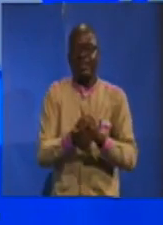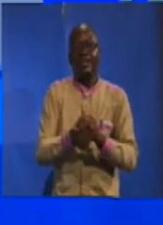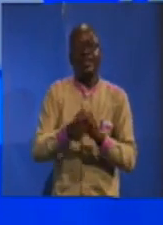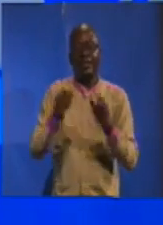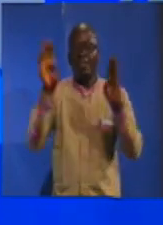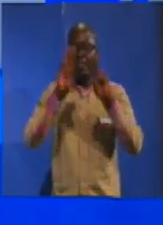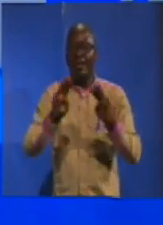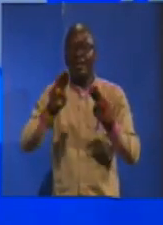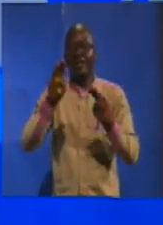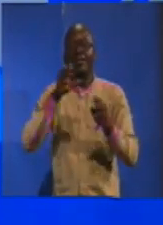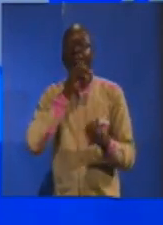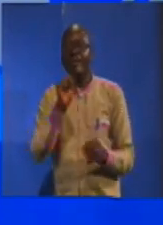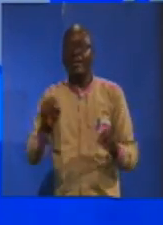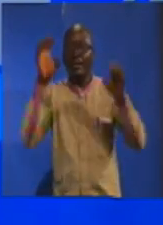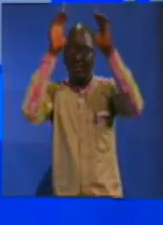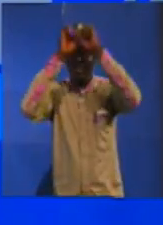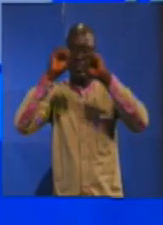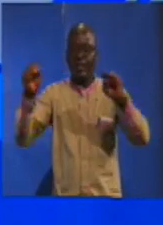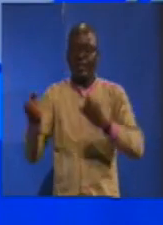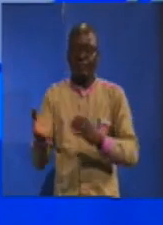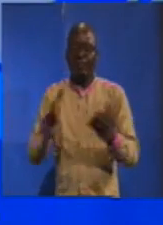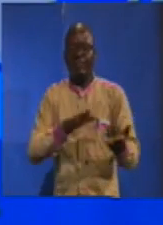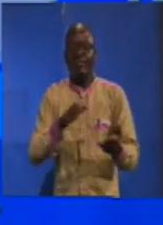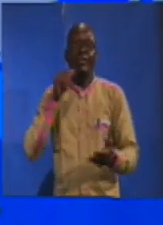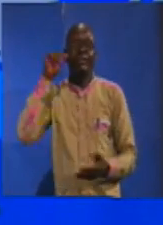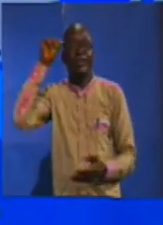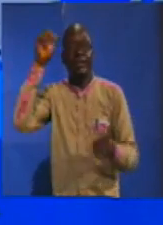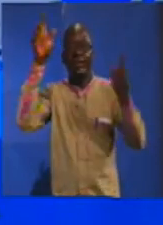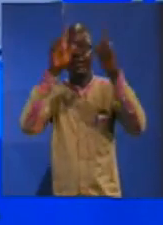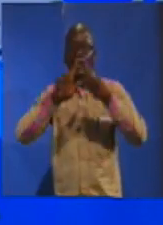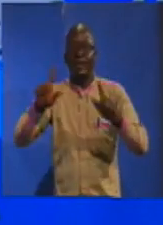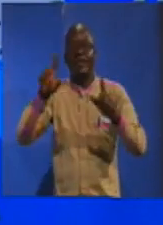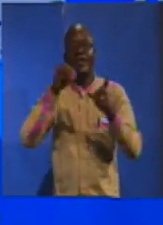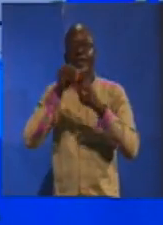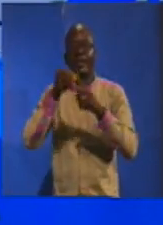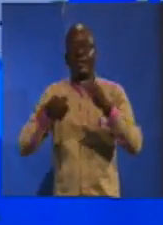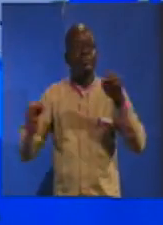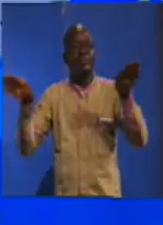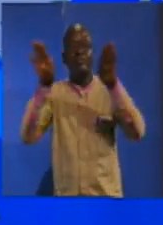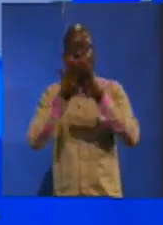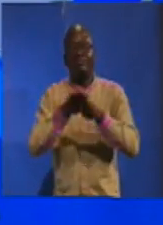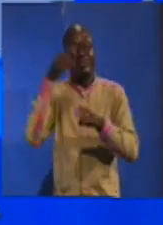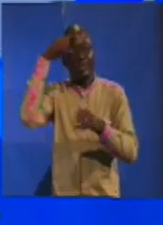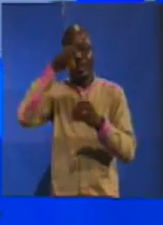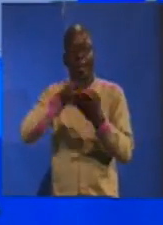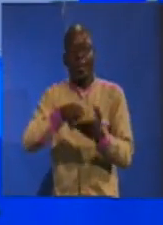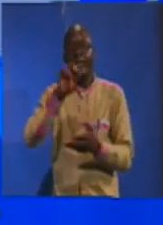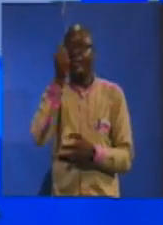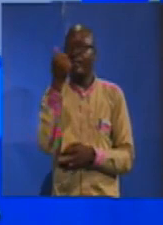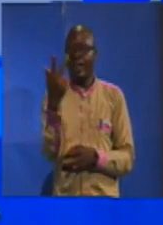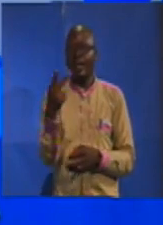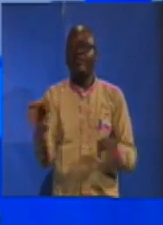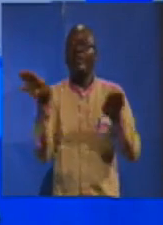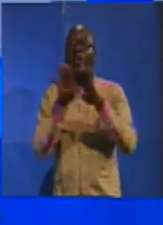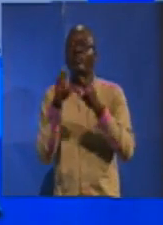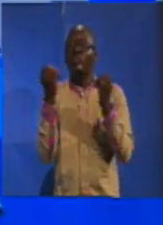Caire. L'ancien président décédé hier lundi, frappé d'une crise cardiaque, était en prison depuis sa chute en 2013. Condamné